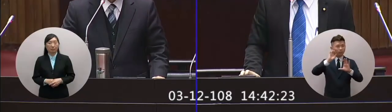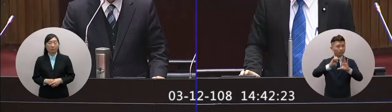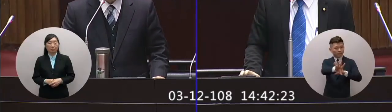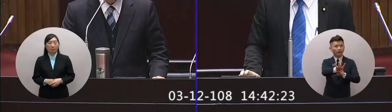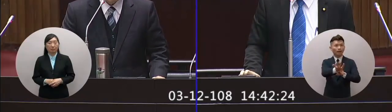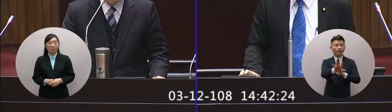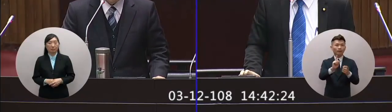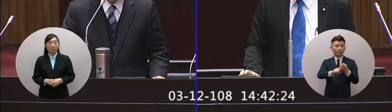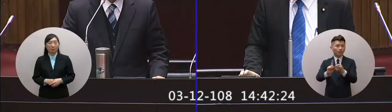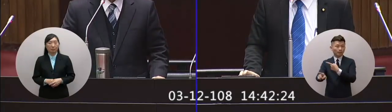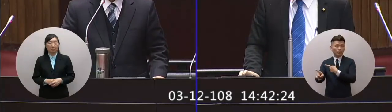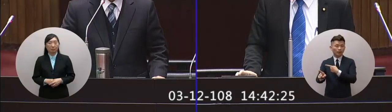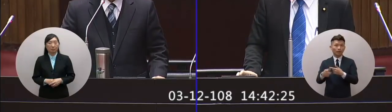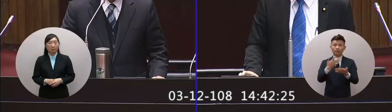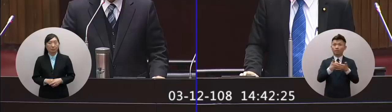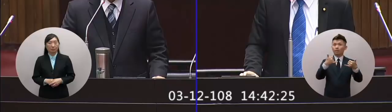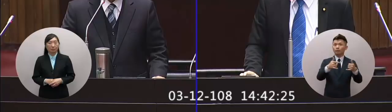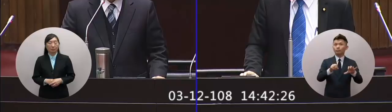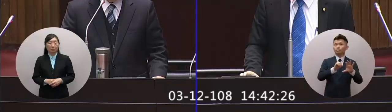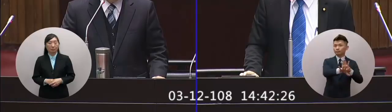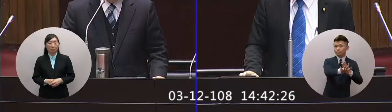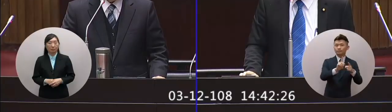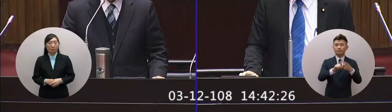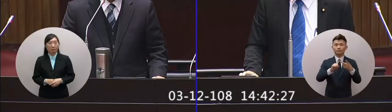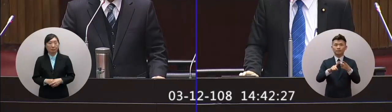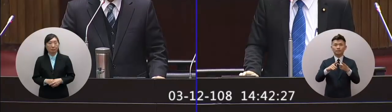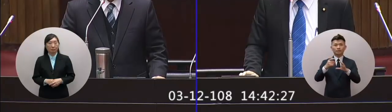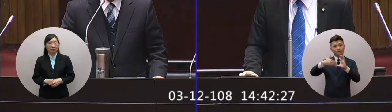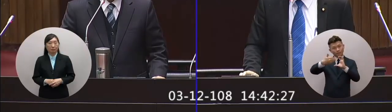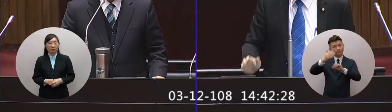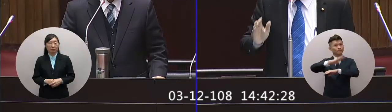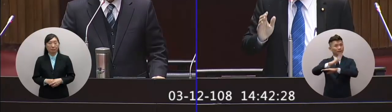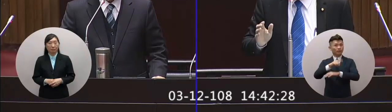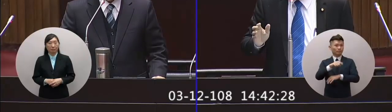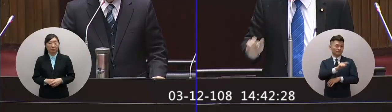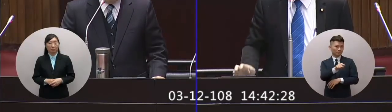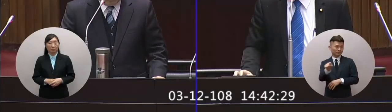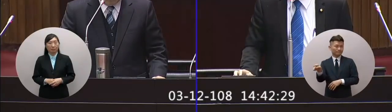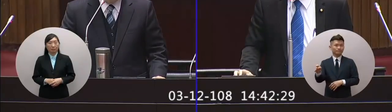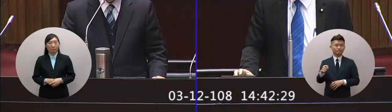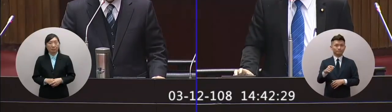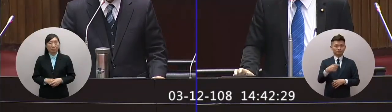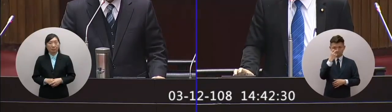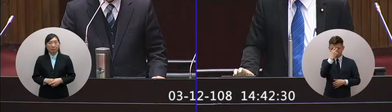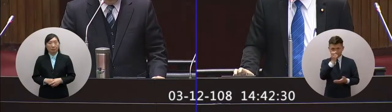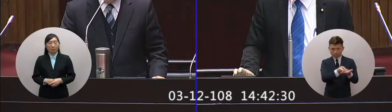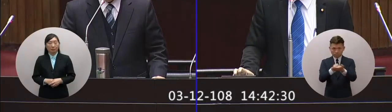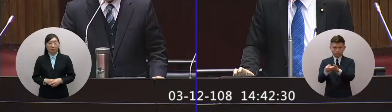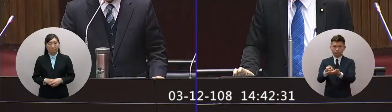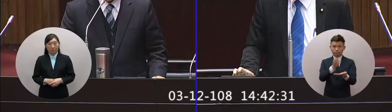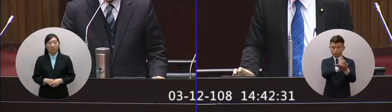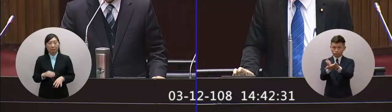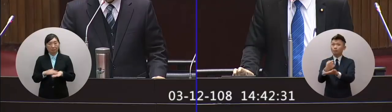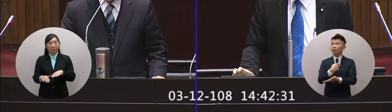不管是网络媒体或者现在的传统媒体，一定要弄爱好啊去处理，好不好？